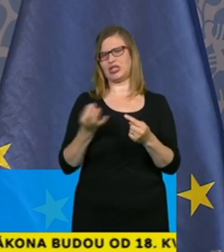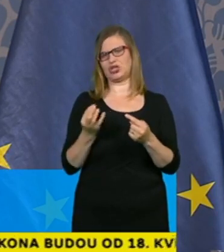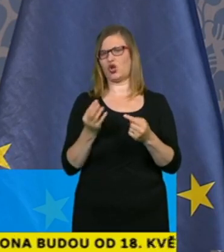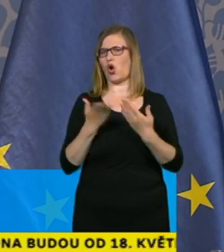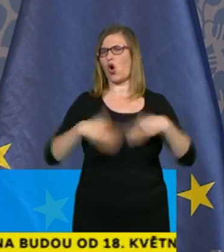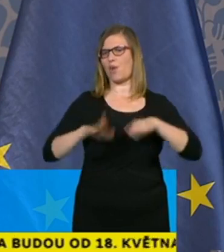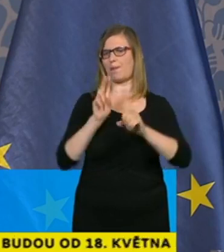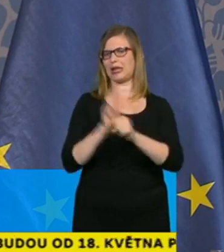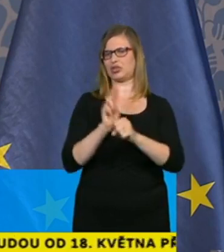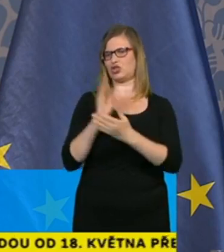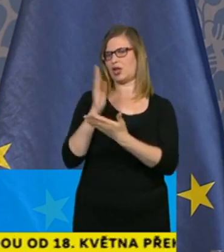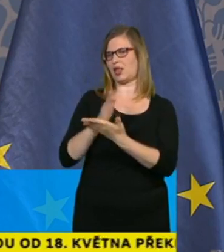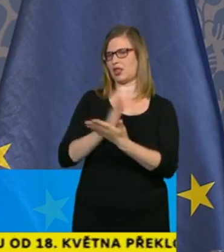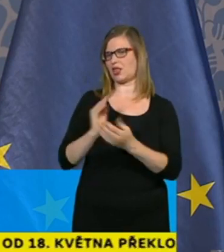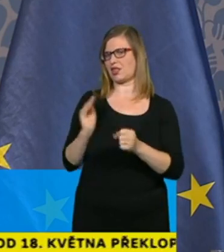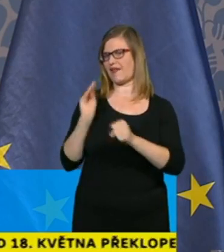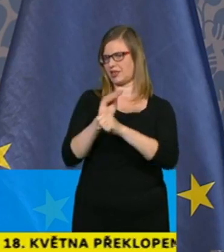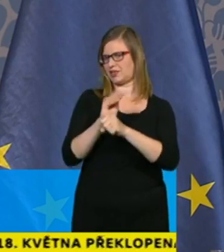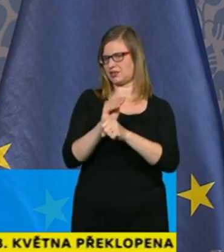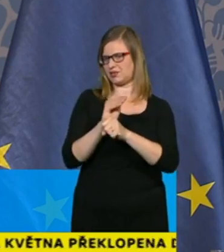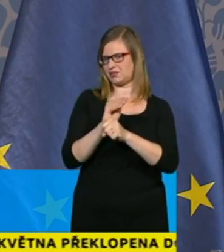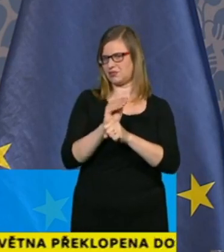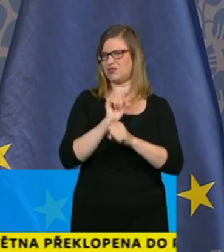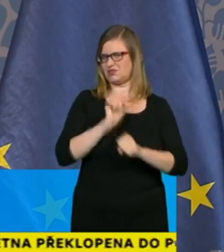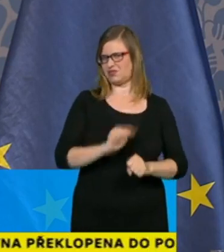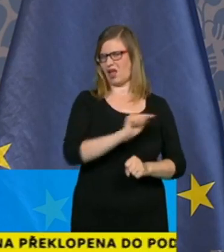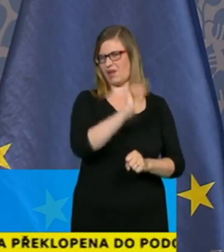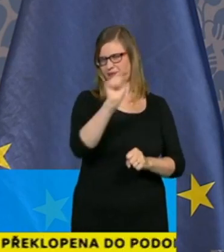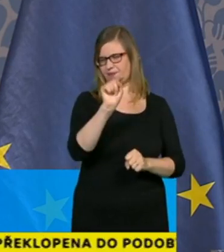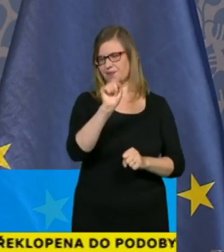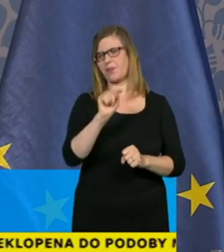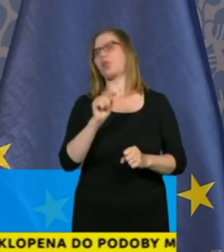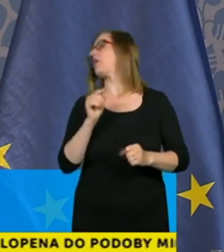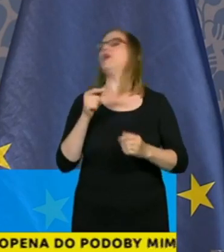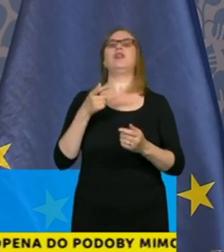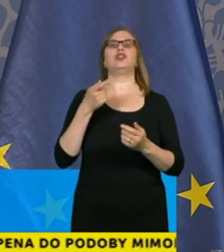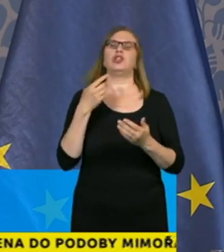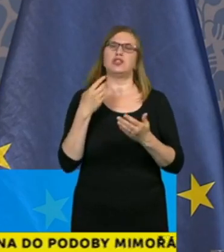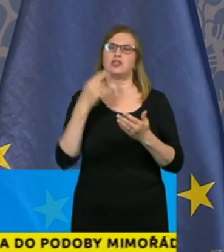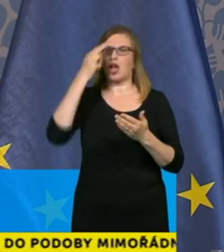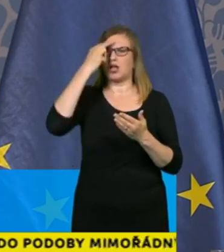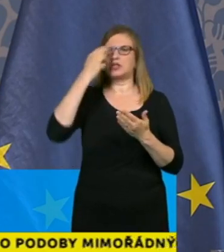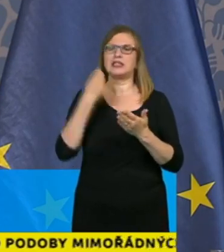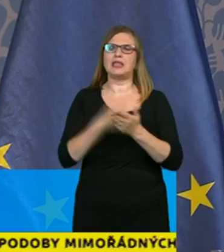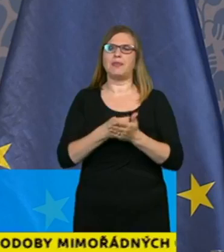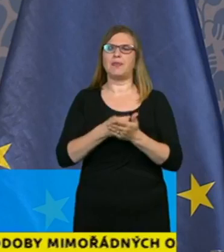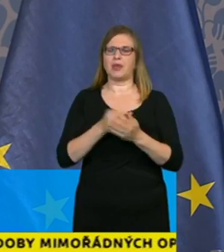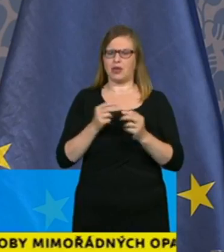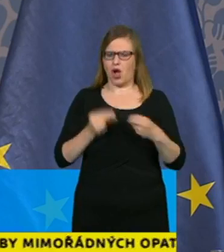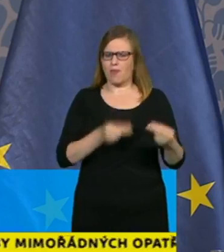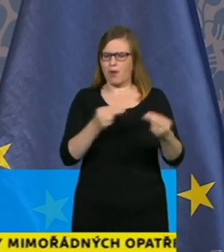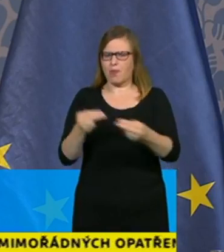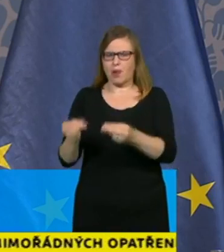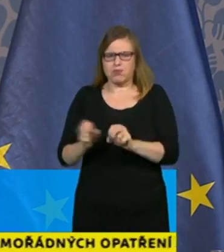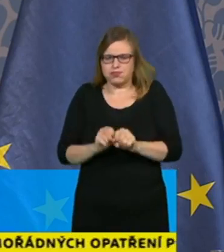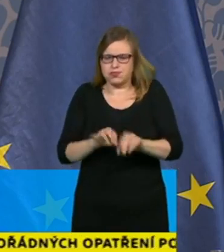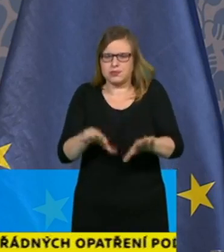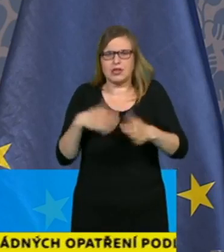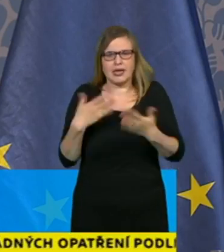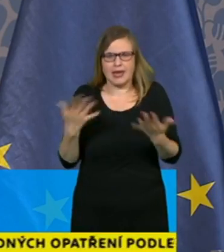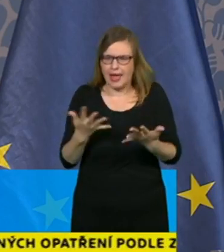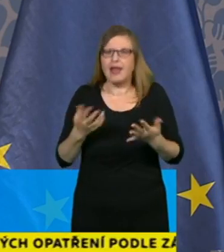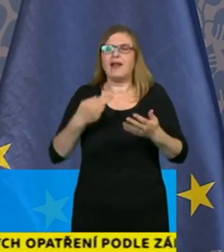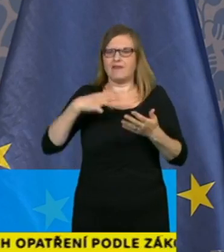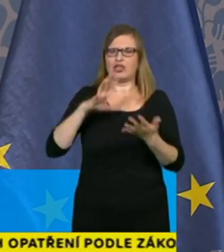chvíli jsme na tom tak, že kromě těch klasických komunitních přenosů, kde to jsou jedinci, tak se nám vyskytují